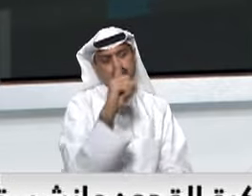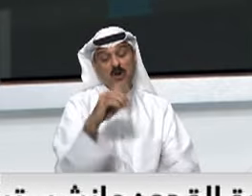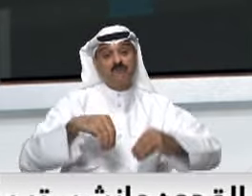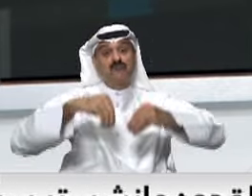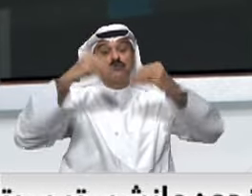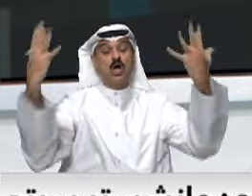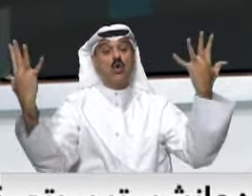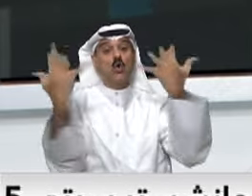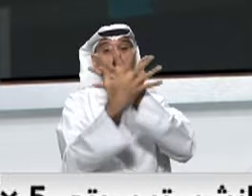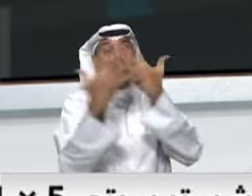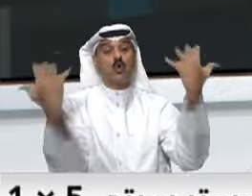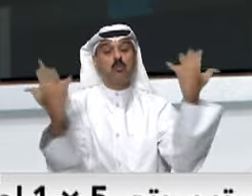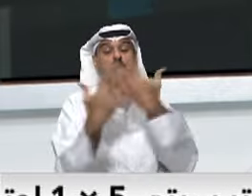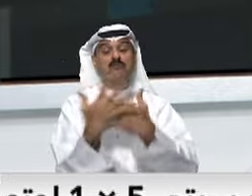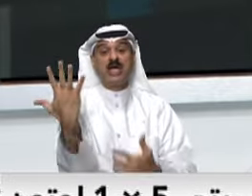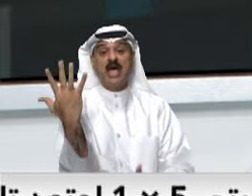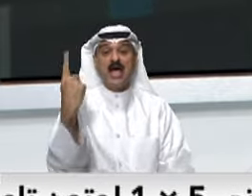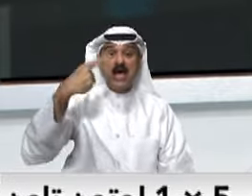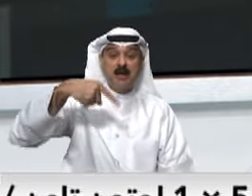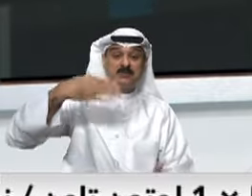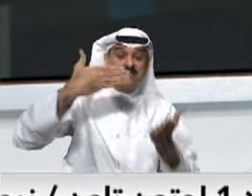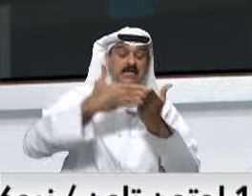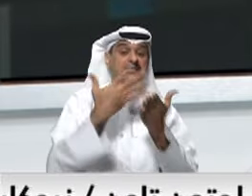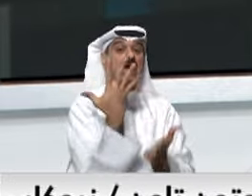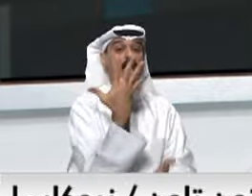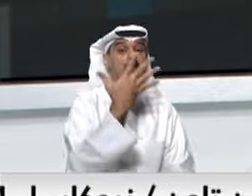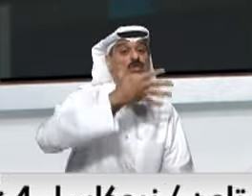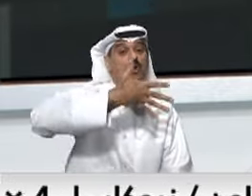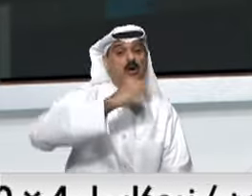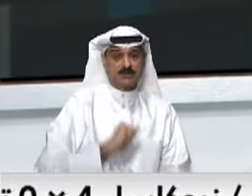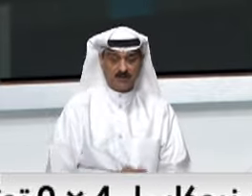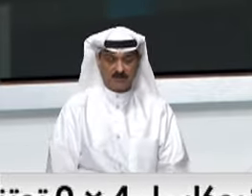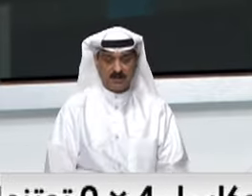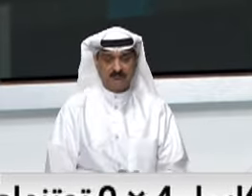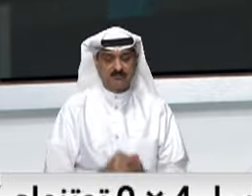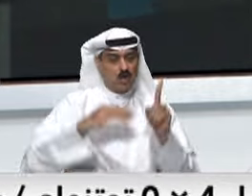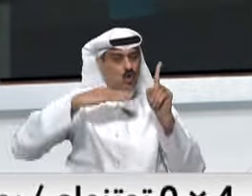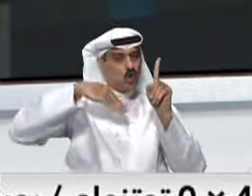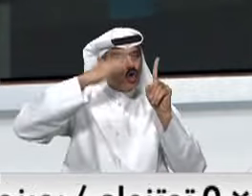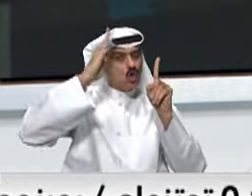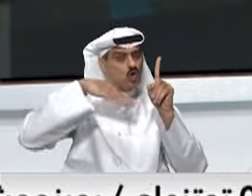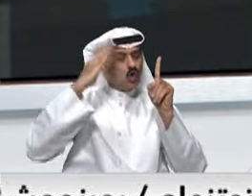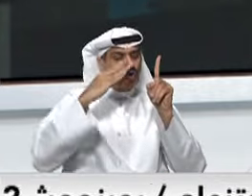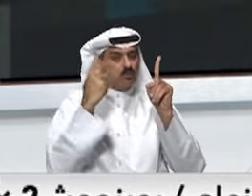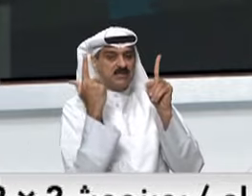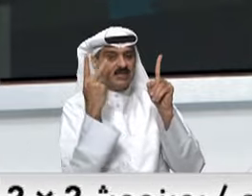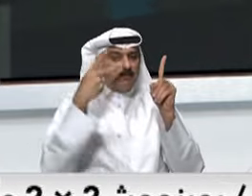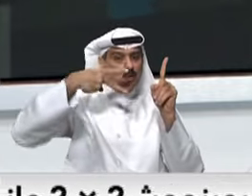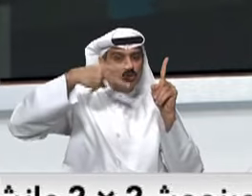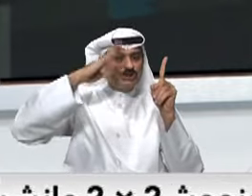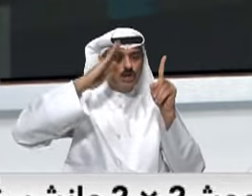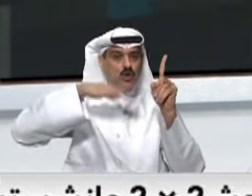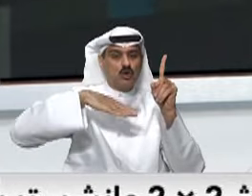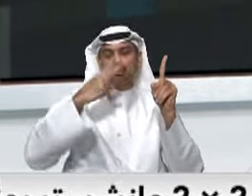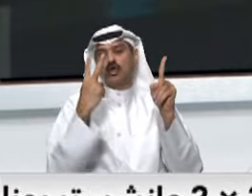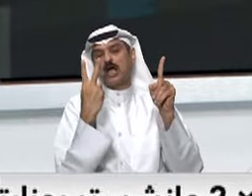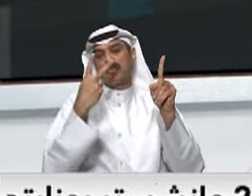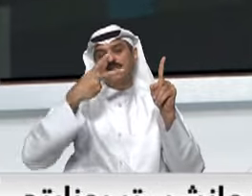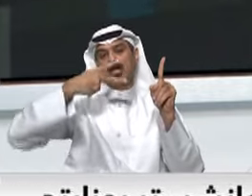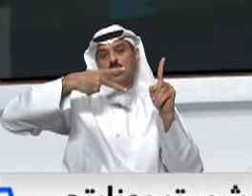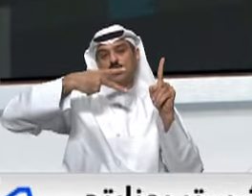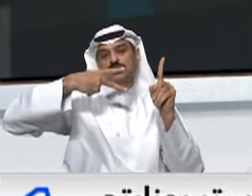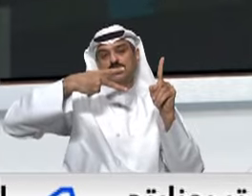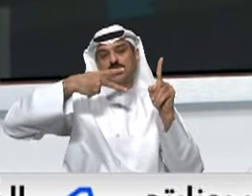للغبار من 15 إلى 55 كيلومتر في الساعة. درجة الحرارة العظمى 27 درجة مئوية، والصغرى 22